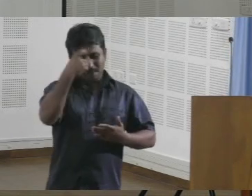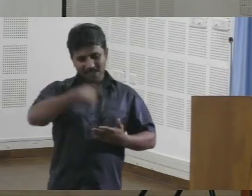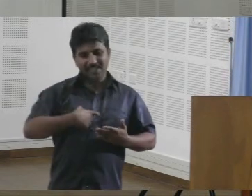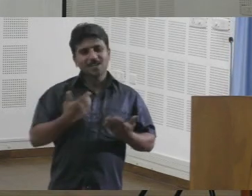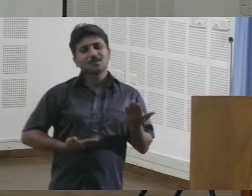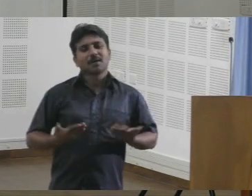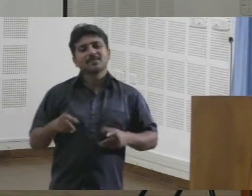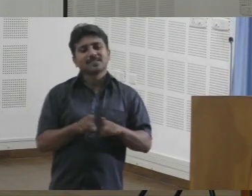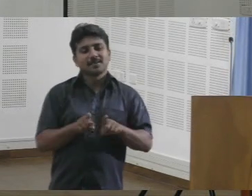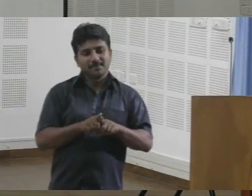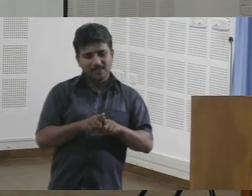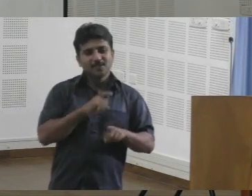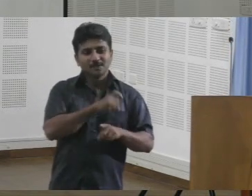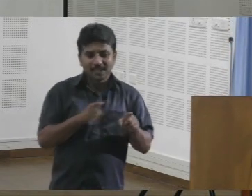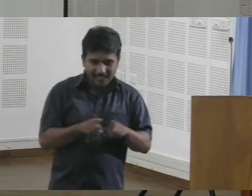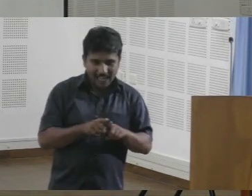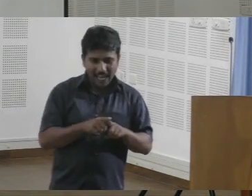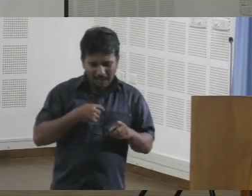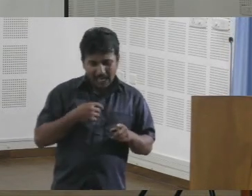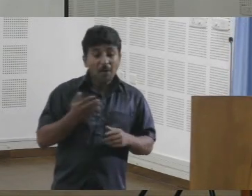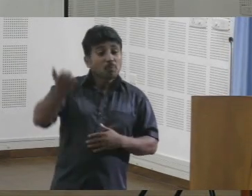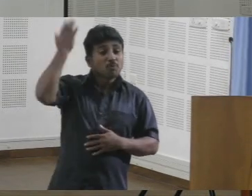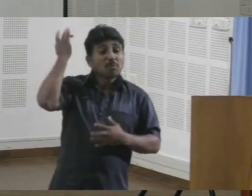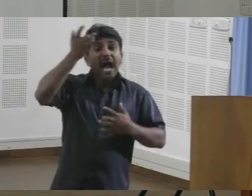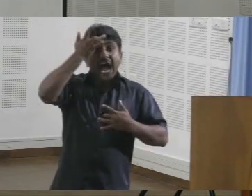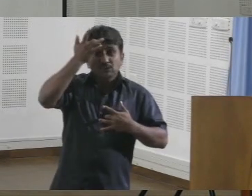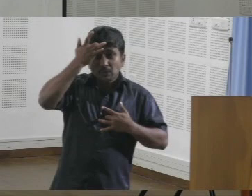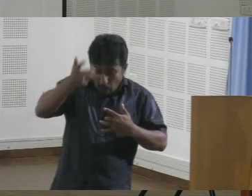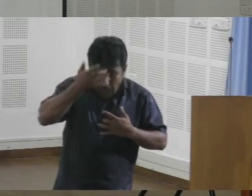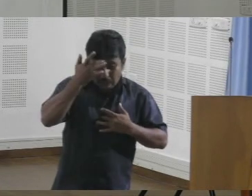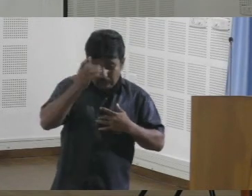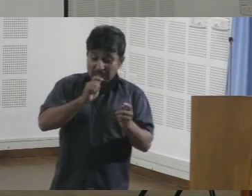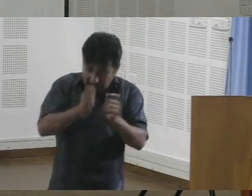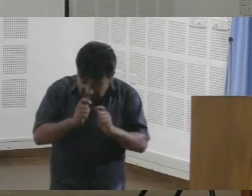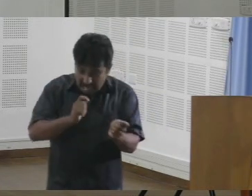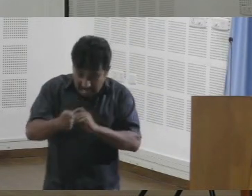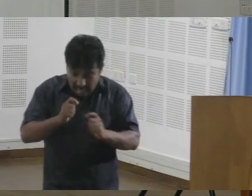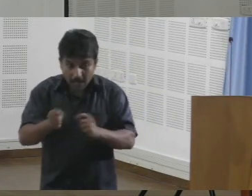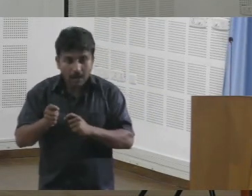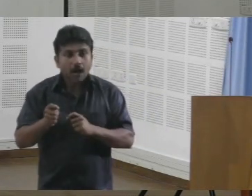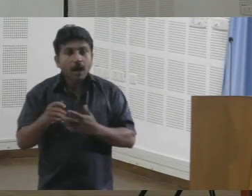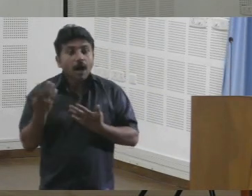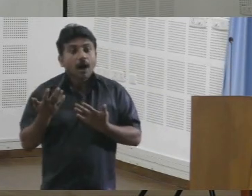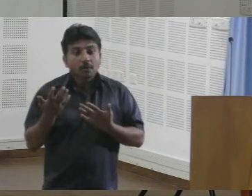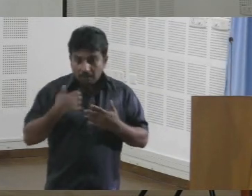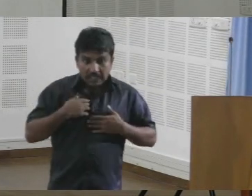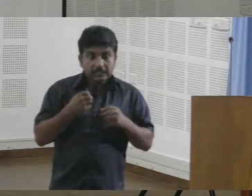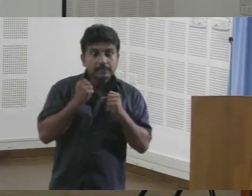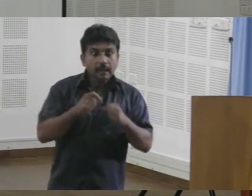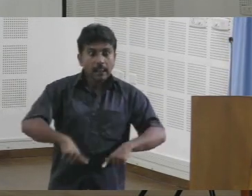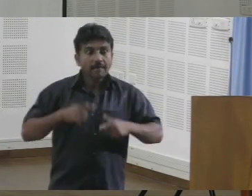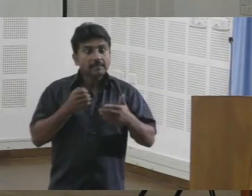ചെയ്യാൻ ശ്രമിച്ചുകൊണ്ടിരുന്നു, നോർമലാക്കാൻ ശ്രമിച്ചുകൊണ്ടിരുന്നു. ആ സമയമായിരുന്നു ഞങ്ങളുടെ ലൈഫിൽ ഏറ്റവും ബുദ്ധിമുട്ടുള്ള